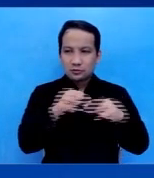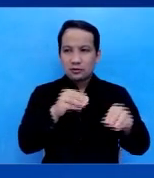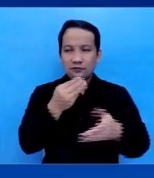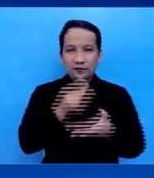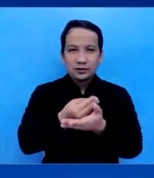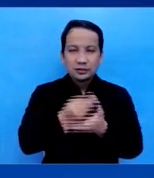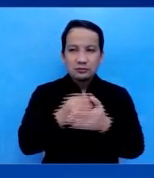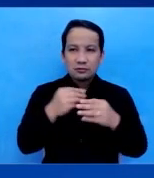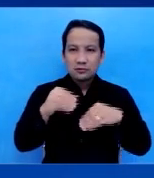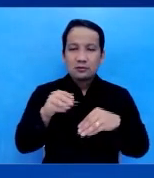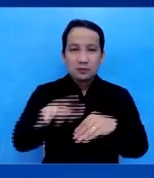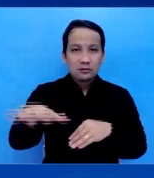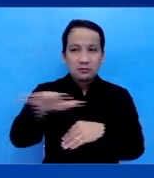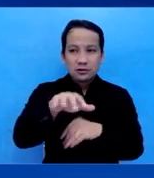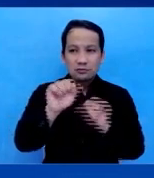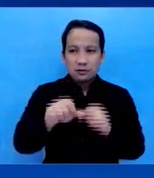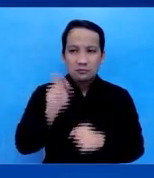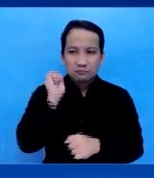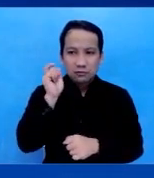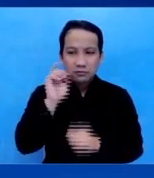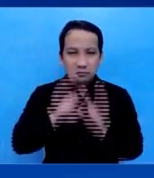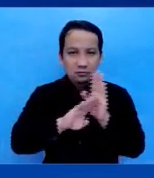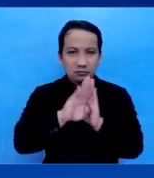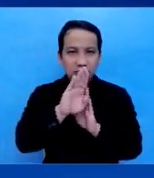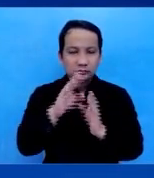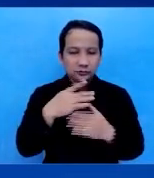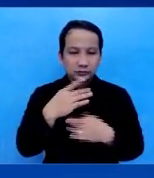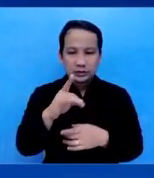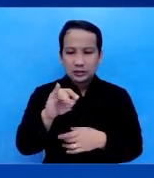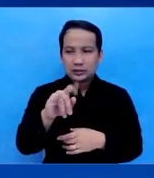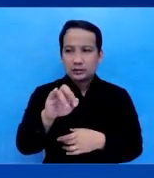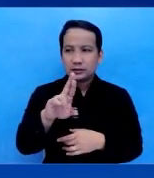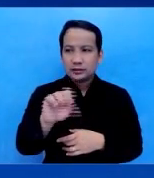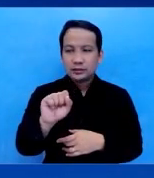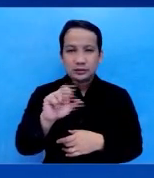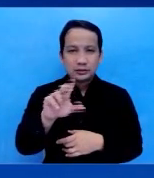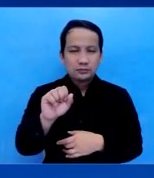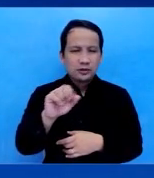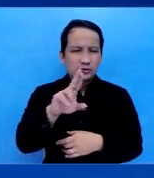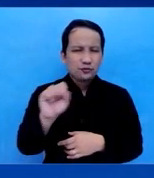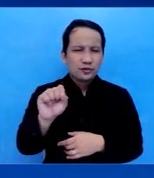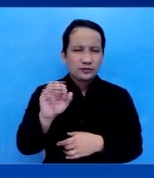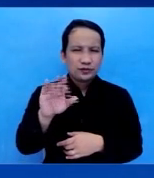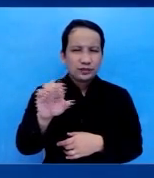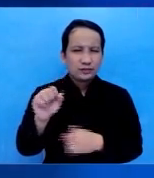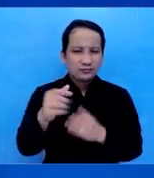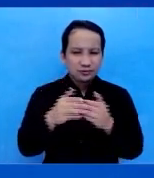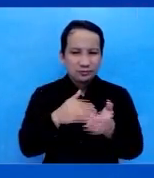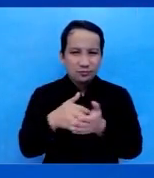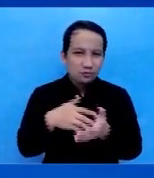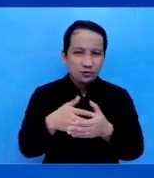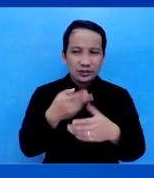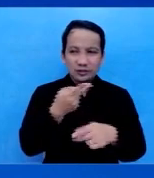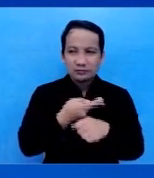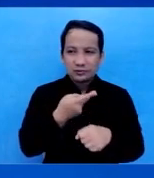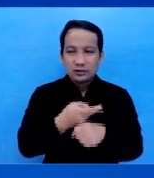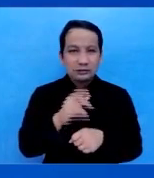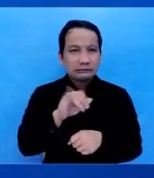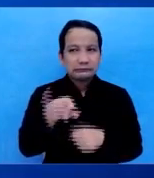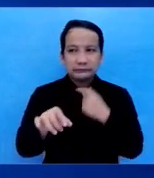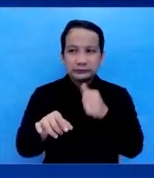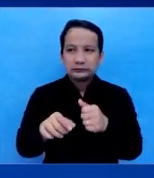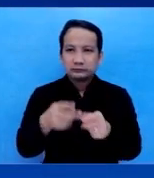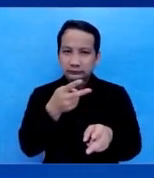lalo na sa epekto ng mabilis na pagtaas ng interest rate ng US Federal Reserve na nagpapahina sa piso. Kung hindi raw kasi